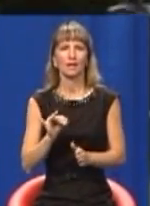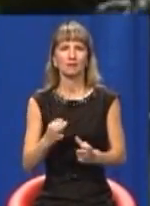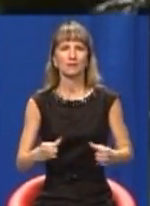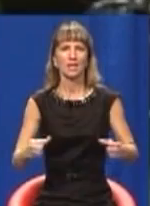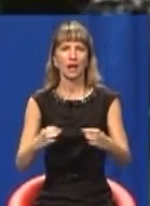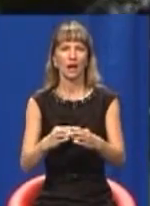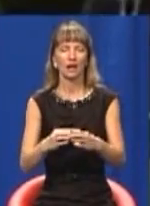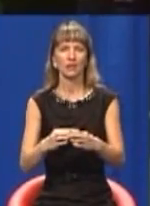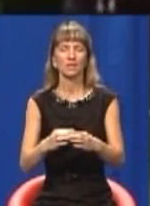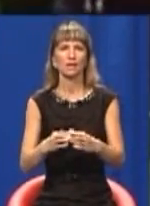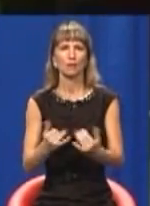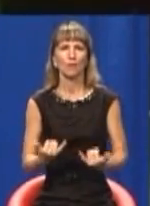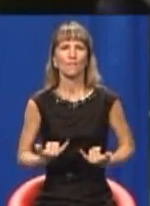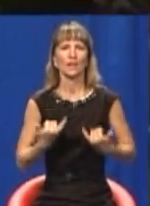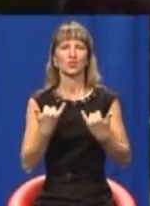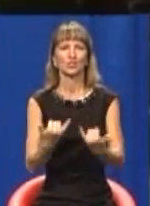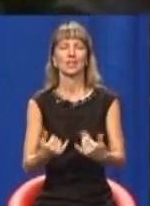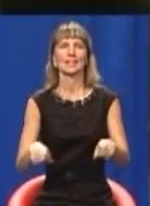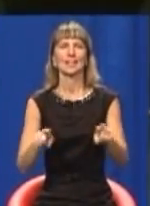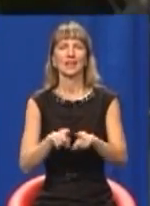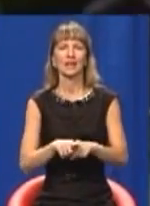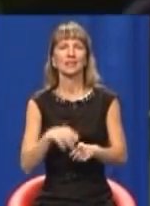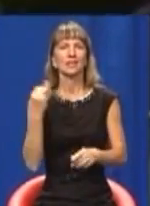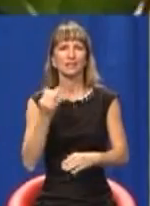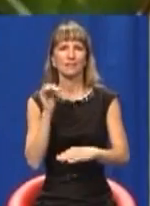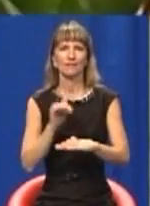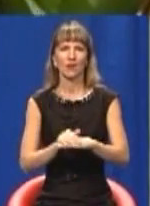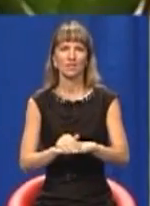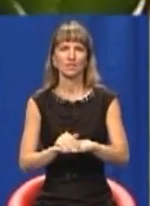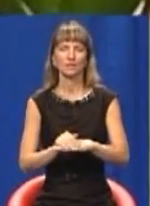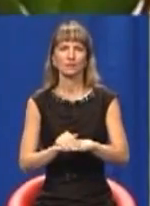поважає. Ось такий цікавий факт. Пока!